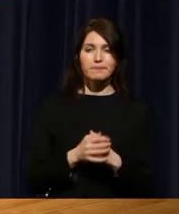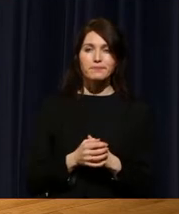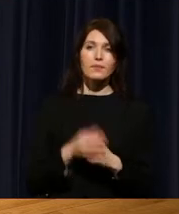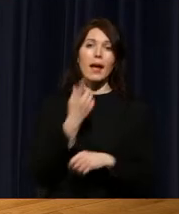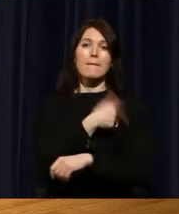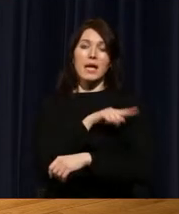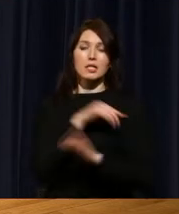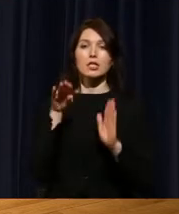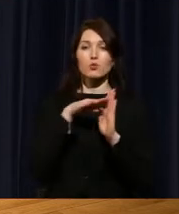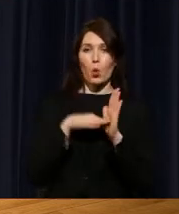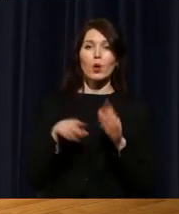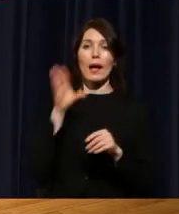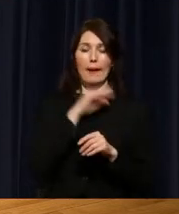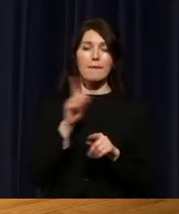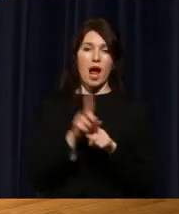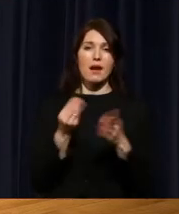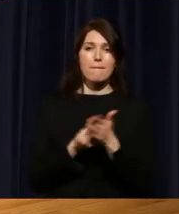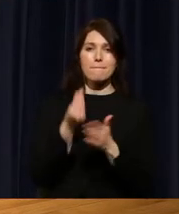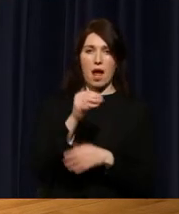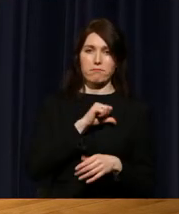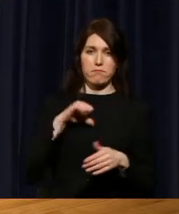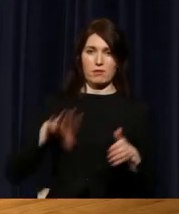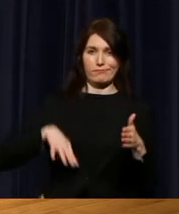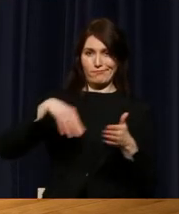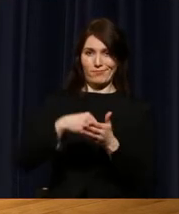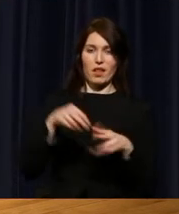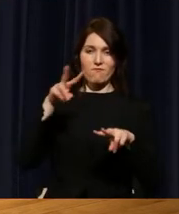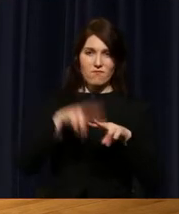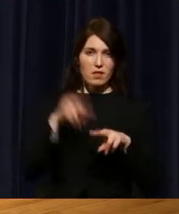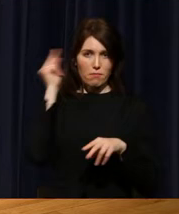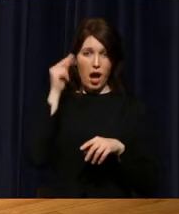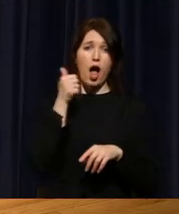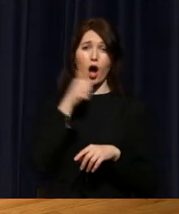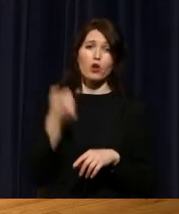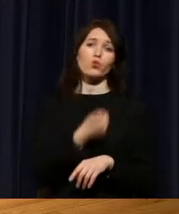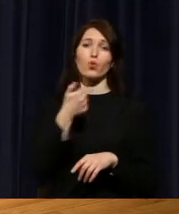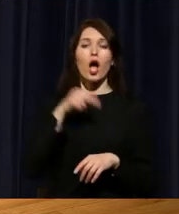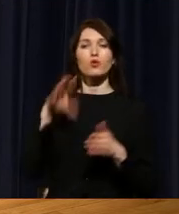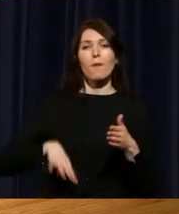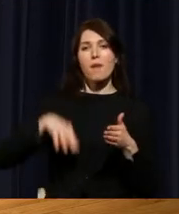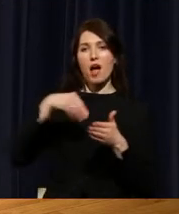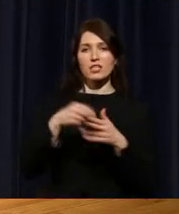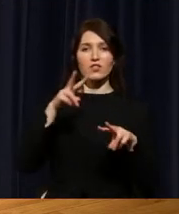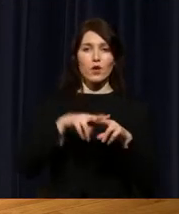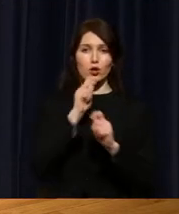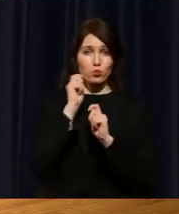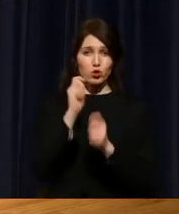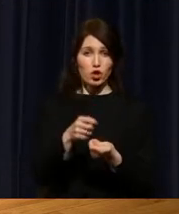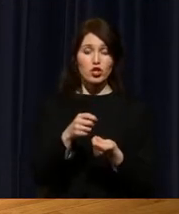medicīnas programmā ir pieejams arī maksas vietas, un katru gadu šīs maksas vietas arī piešķir.